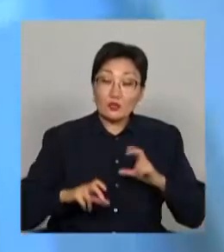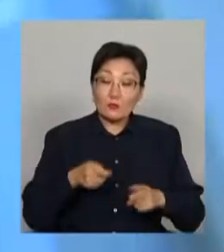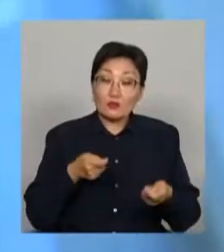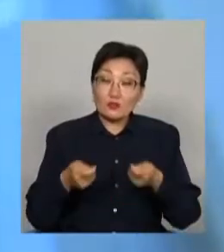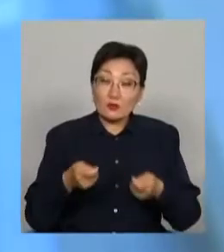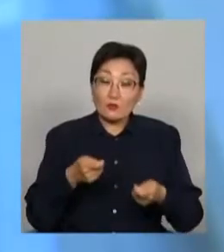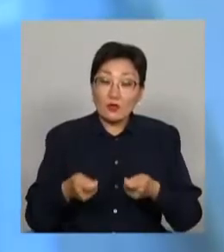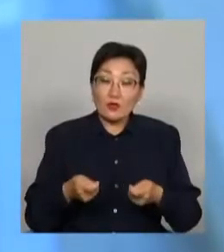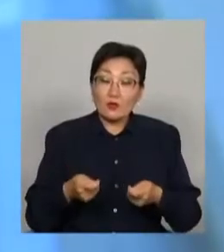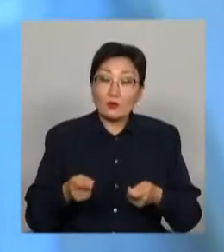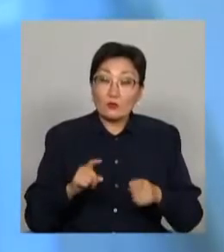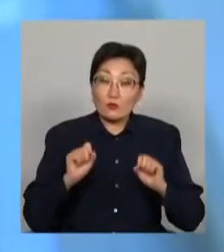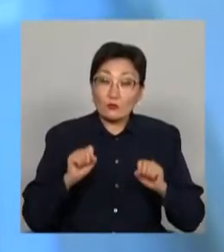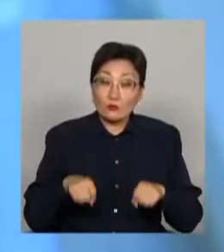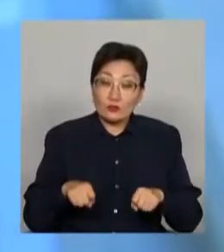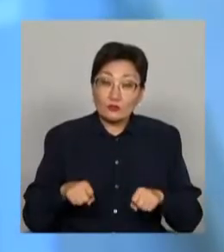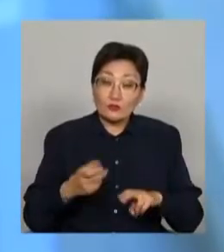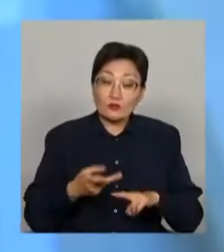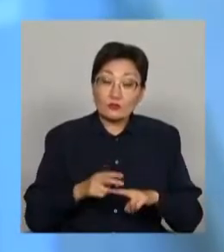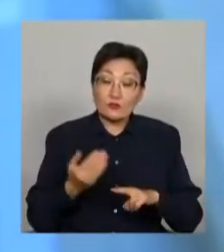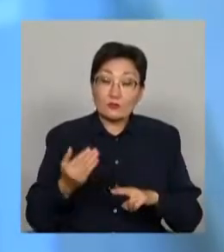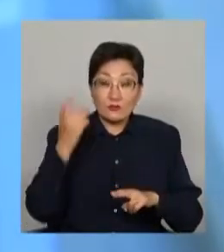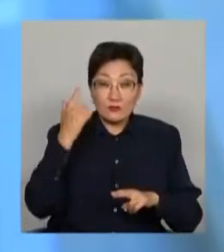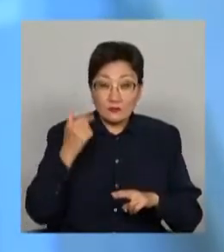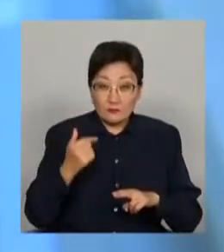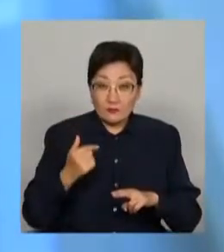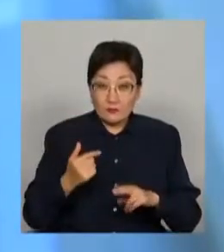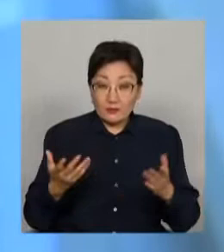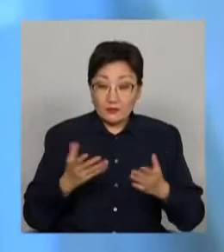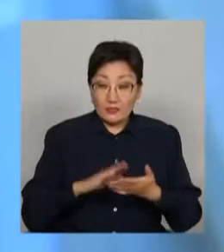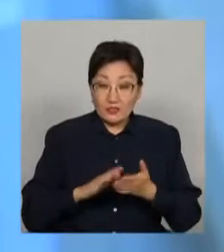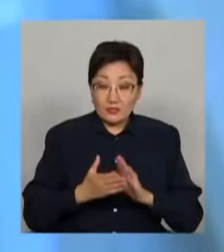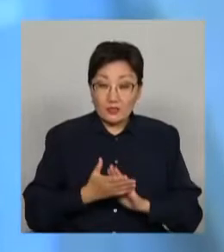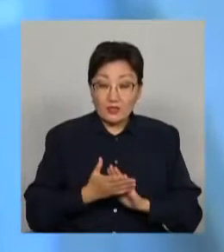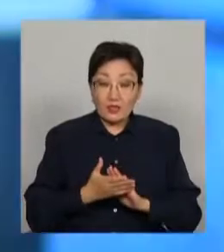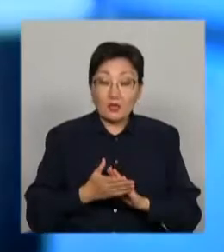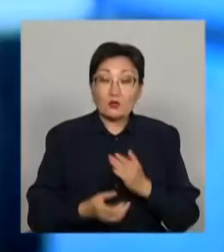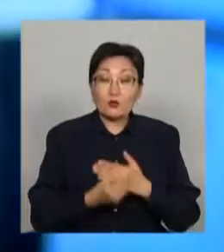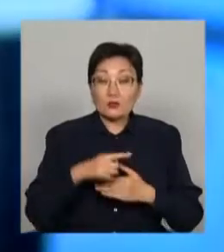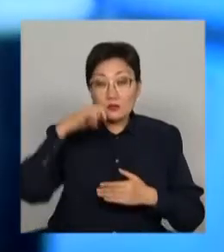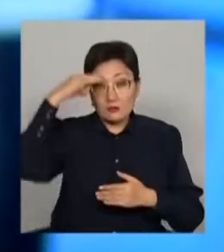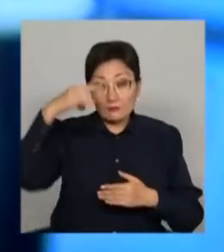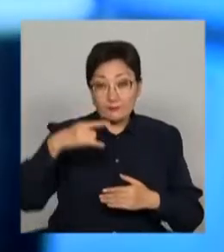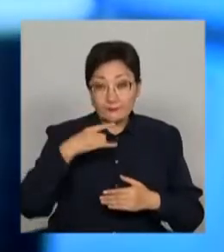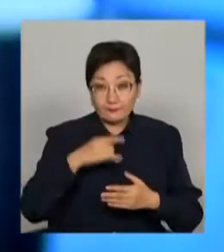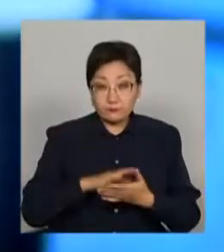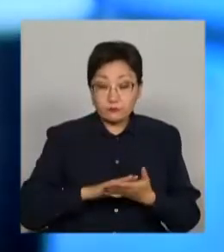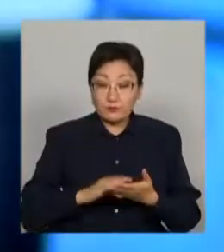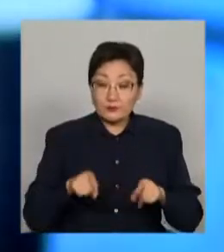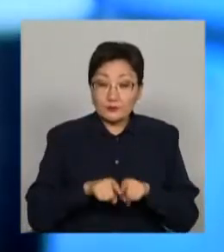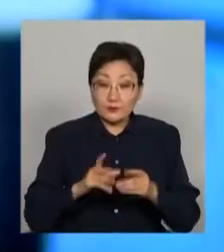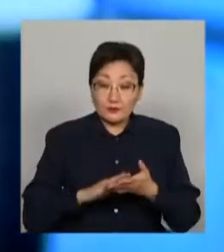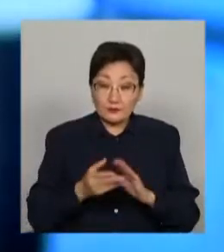басшылары қолдарынан келгенше, осы өздеріңіз білесіздер қандай жағдайлар Қазақстанда туындаған, еш жағдайларға қарамай